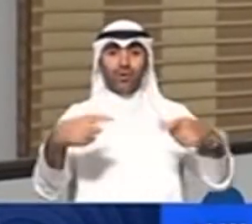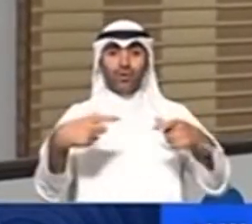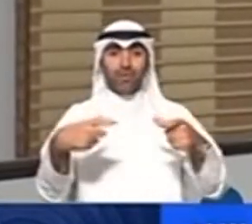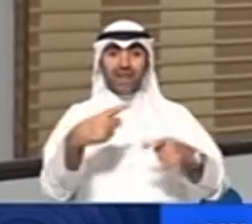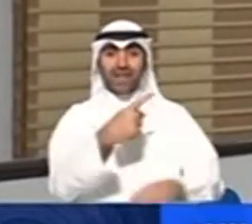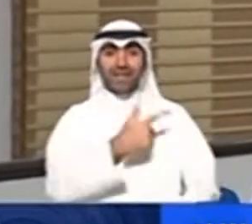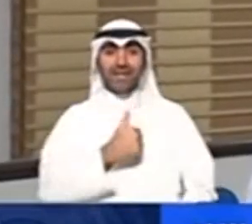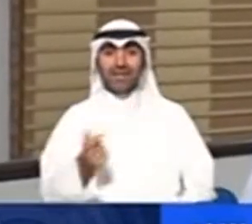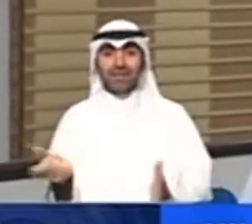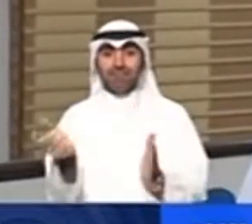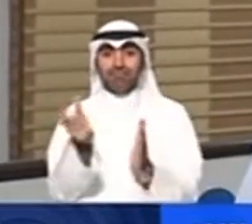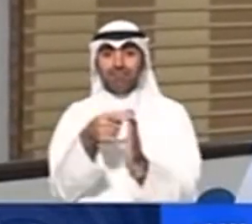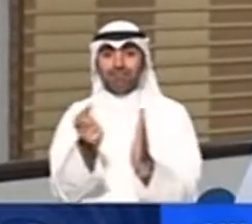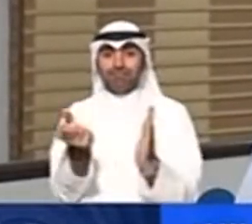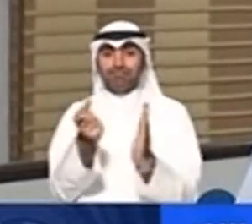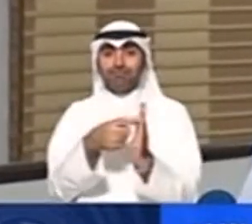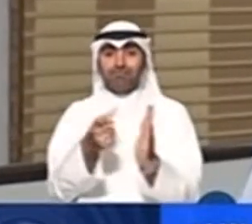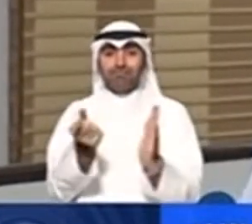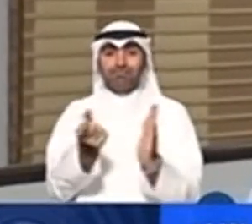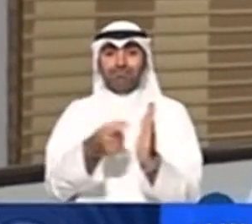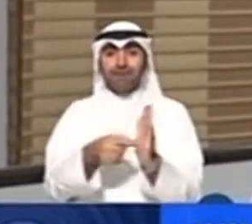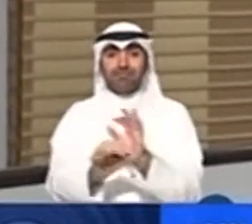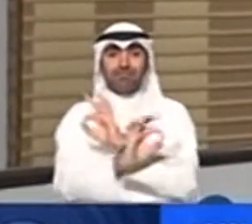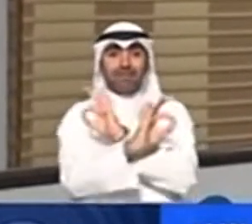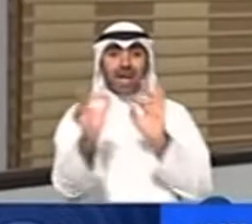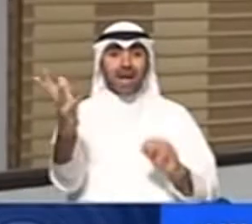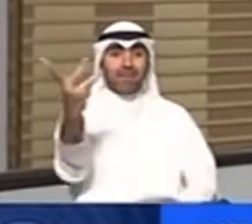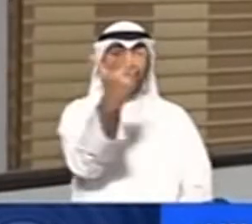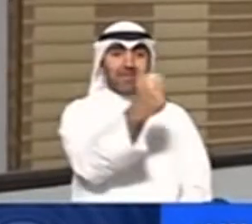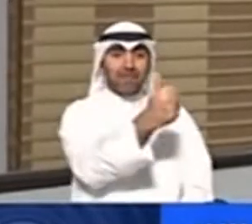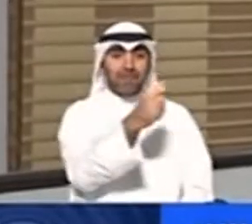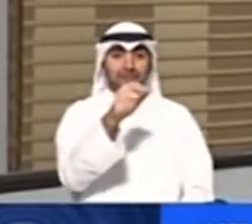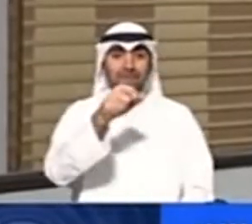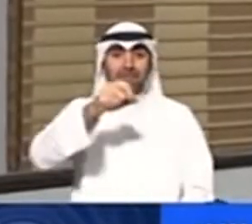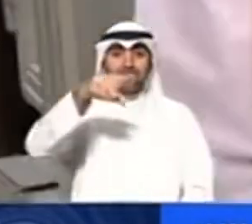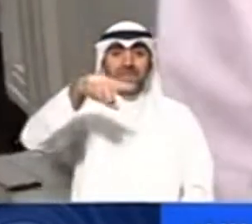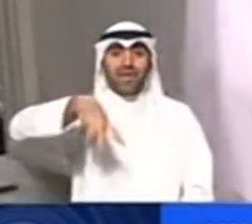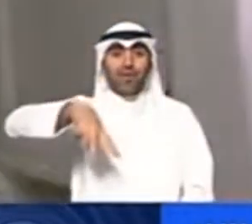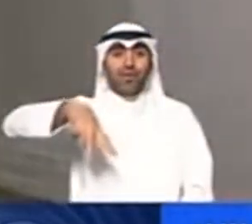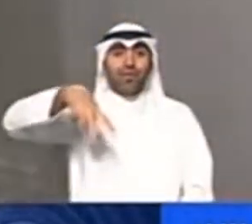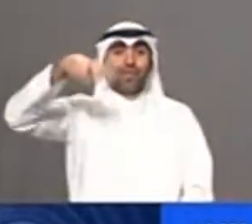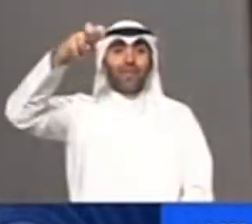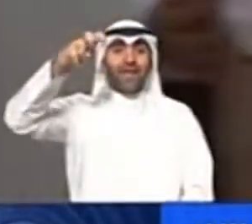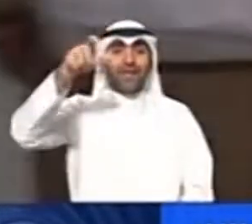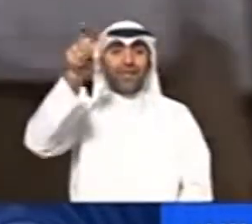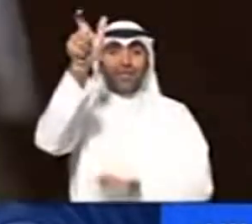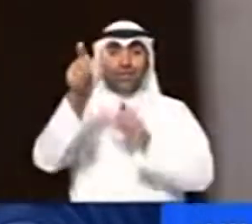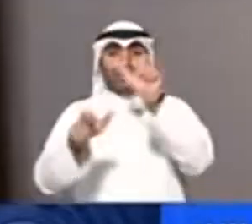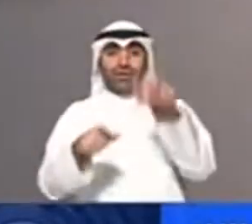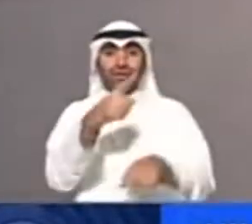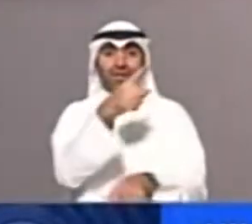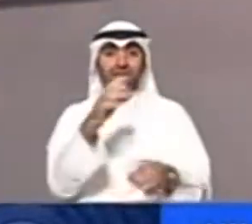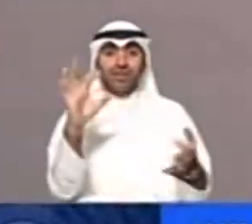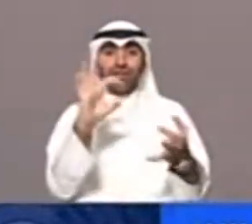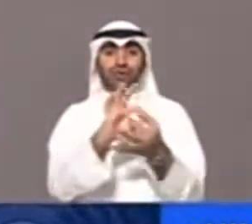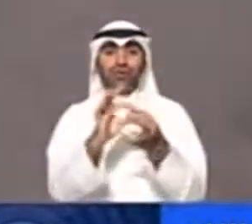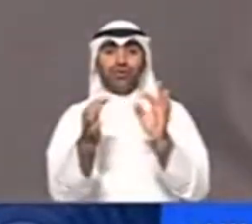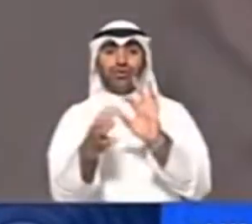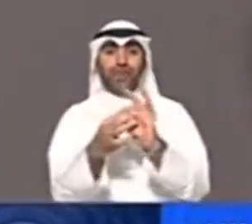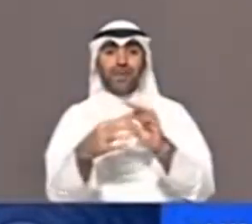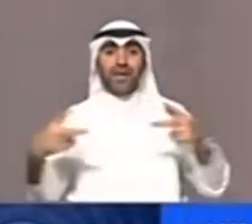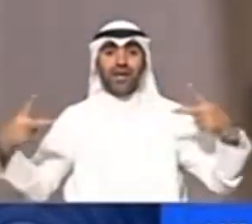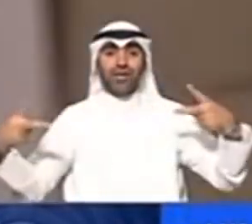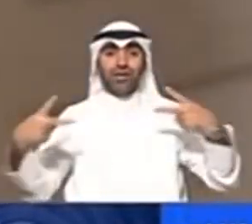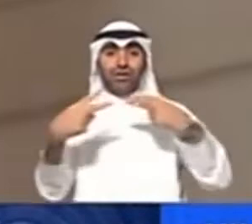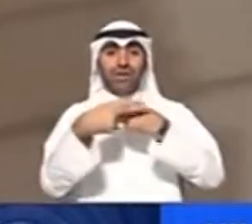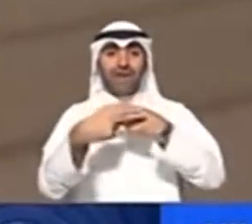2020، وذلك الدعم وتعزيز دور المجتمع المدني والجمعيات في هذا العرس الديمقراطي. جمعية الشفافية الكويتية